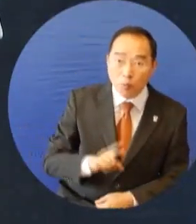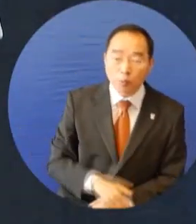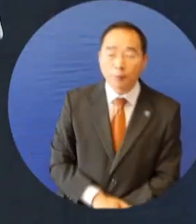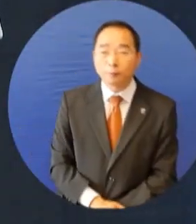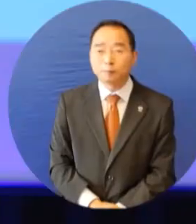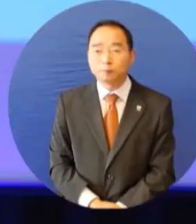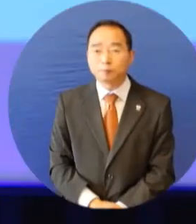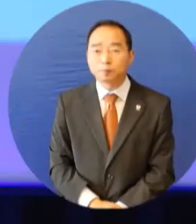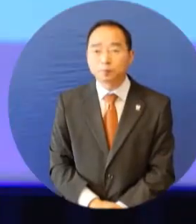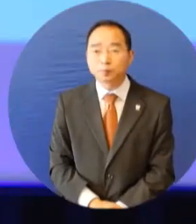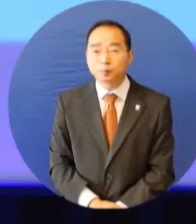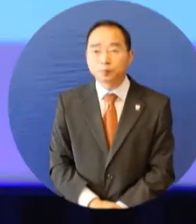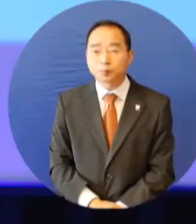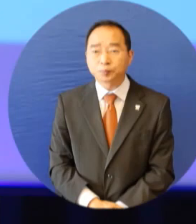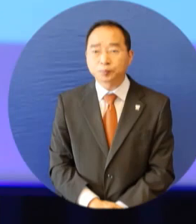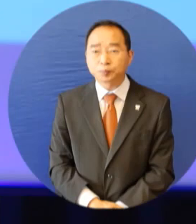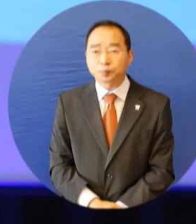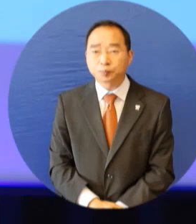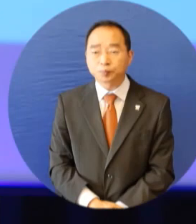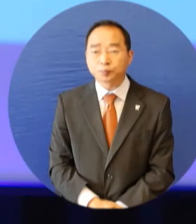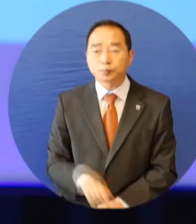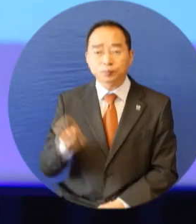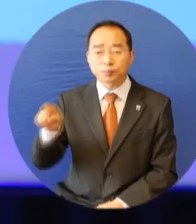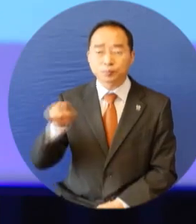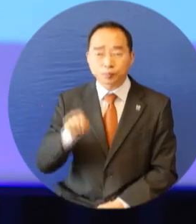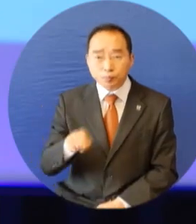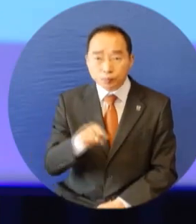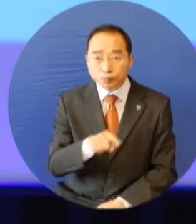필요한가? 바로 이것은